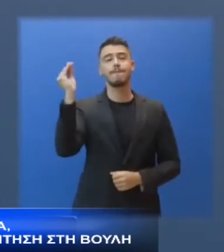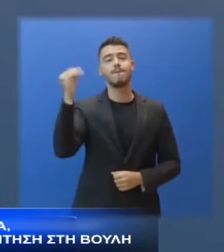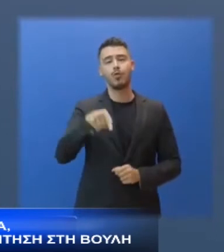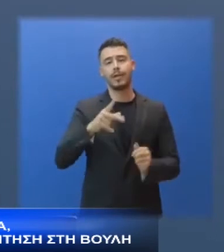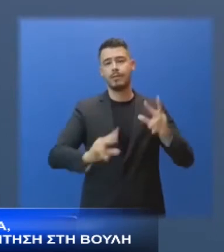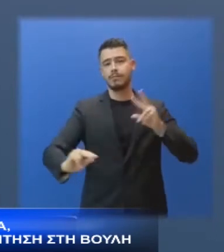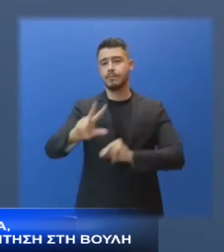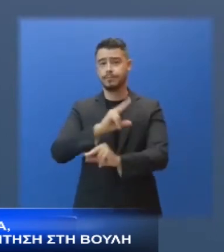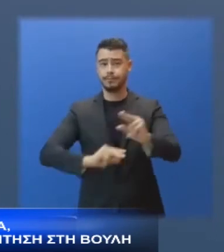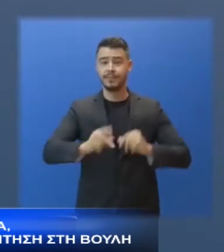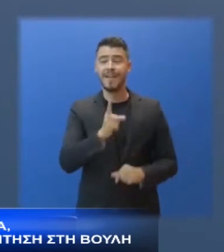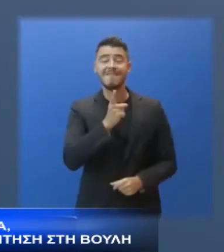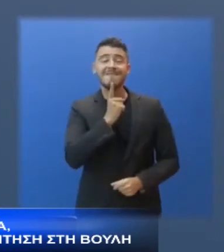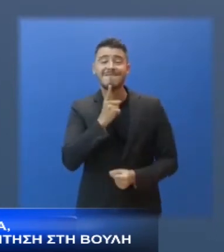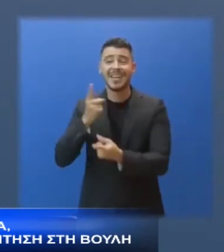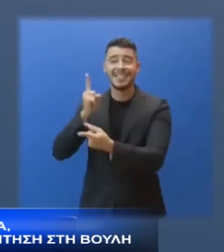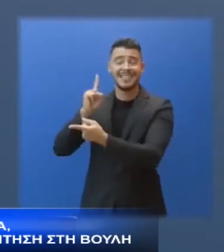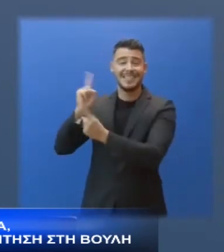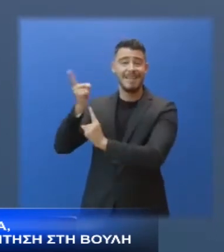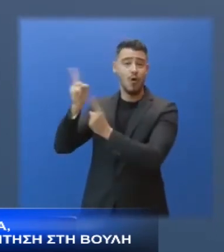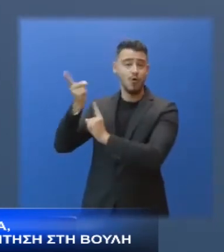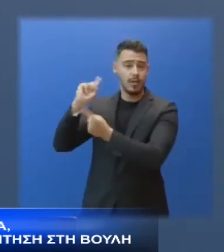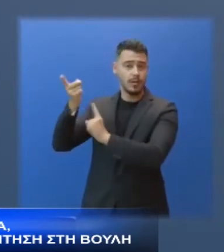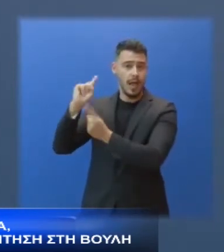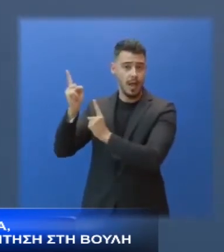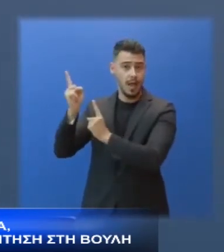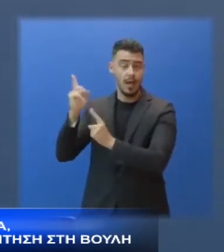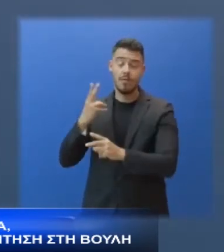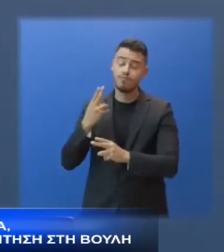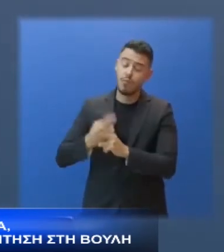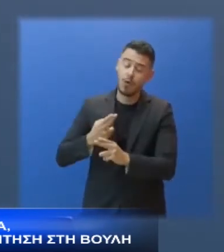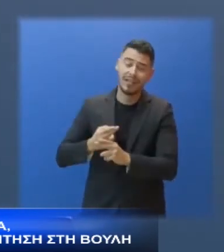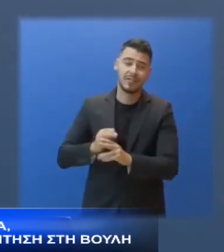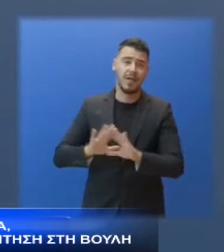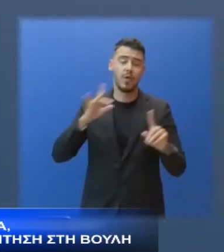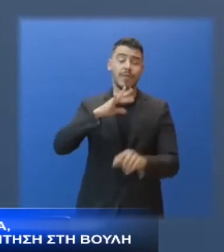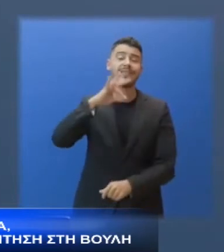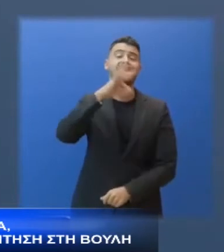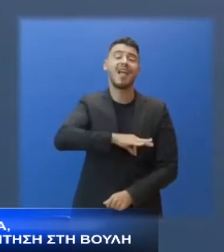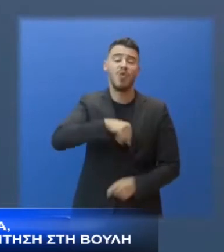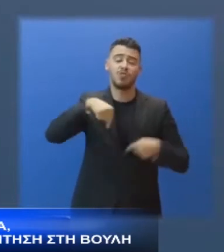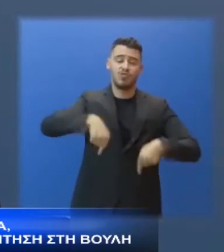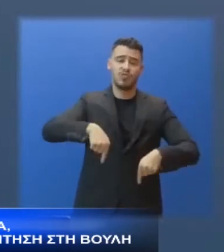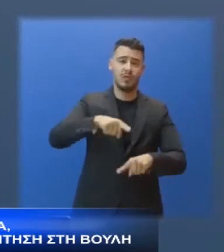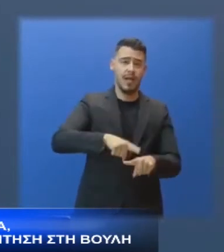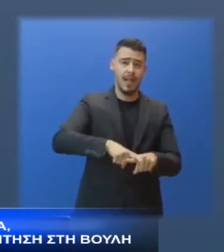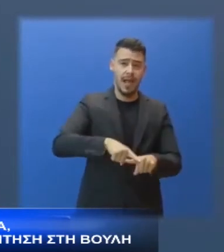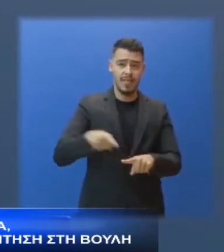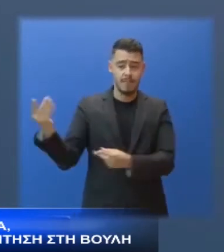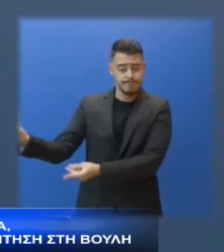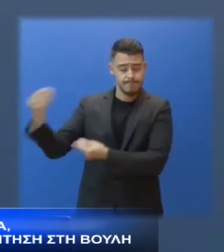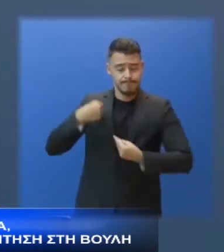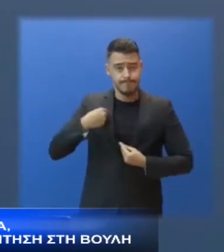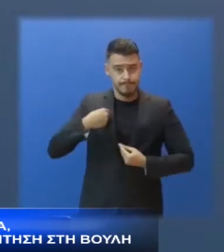η Συμφωνία αποτελεί σημαντική εθνική παρακαταθήκη, καθώς δίνει στη χώρα μας τη δυνατότητα να παίξει πρωταγωνιστικό ρόλο τόσο στην